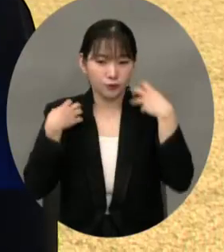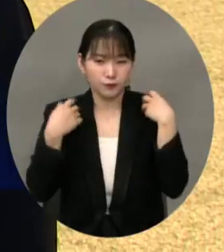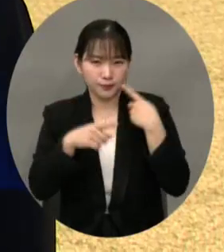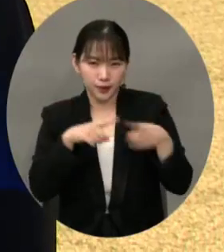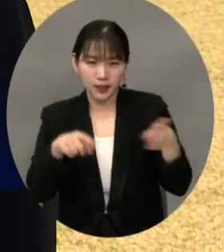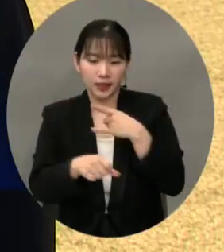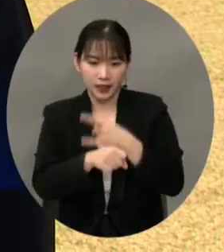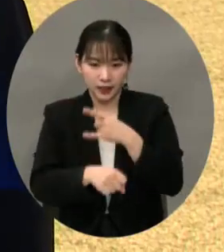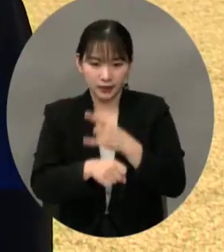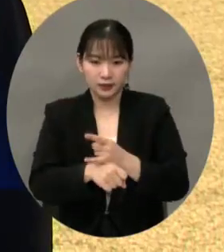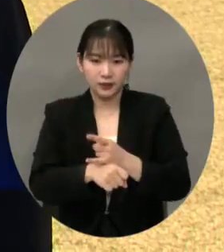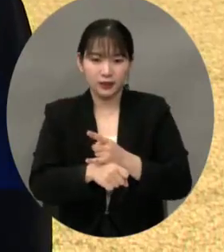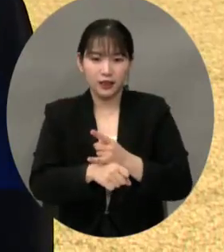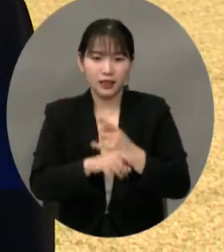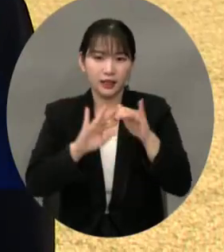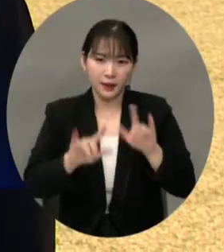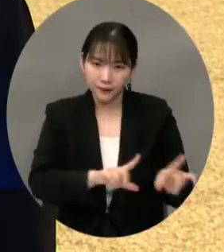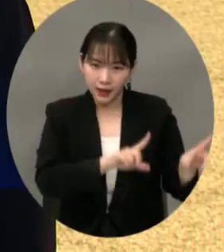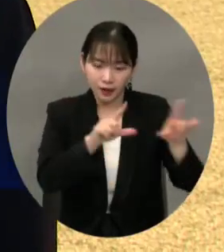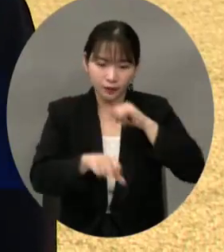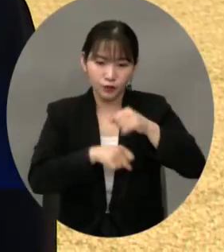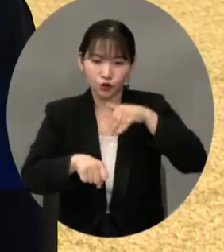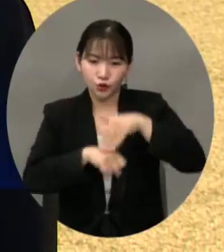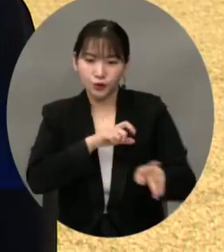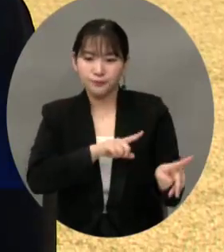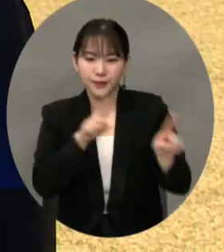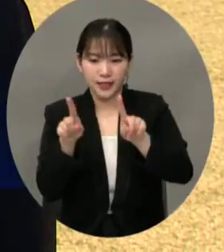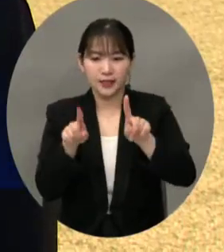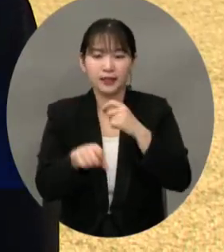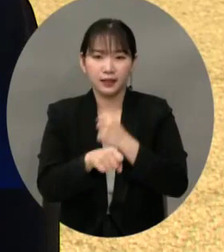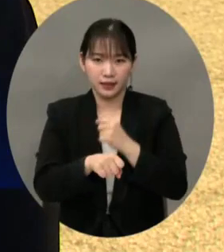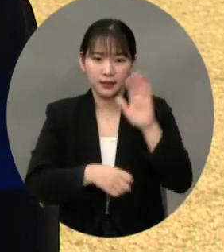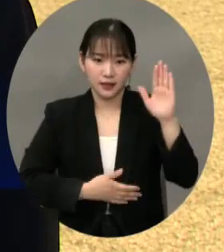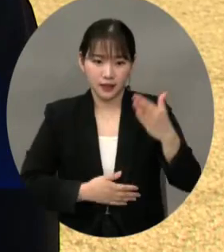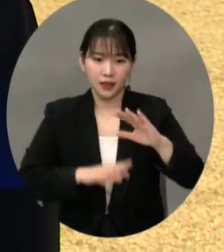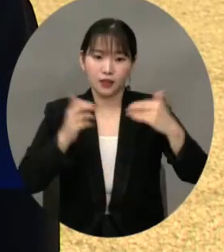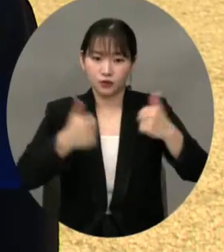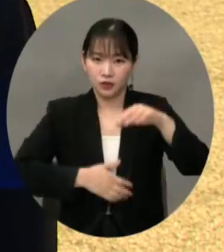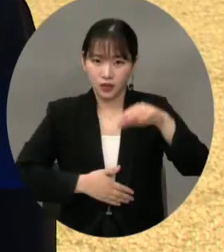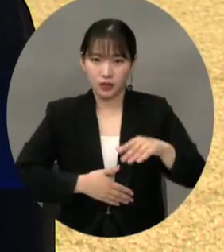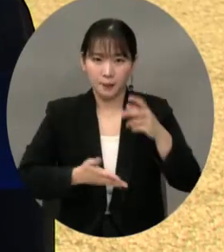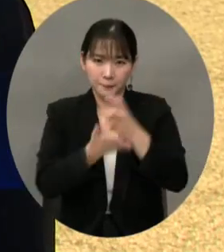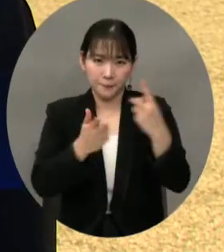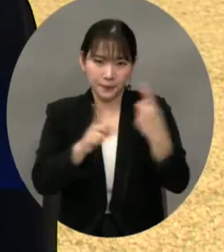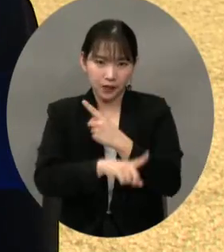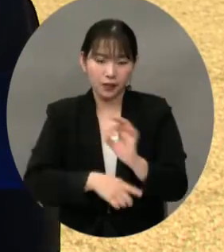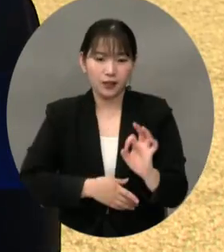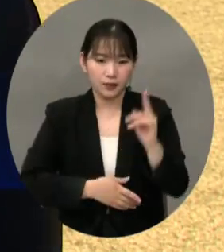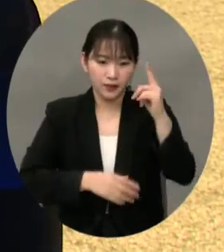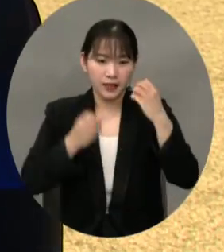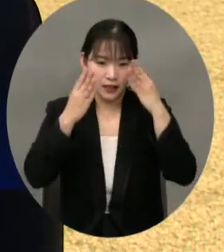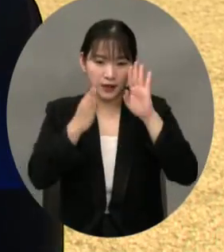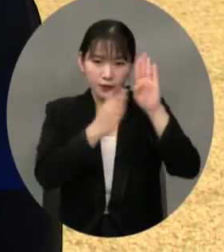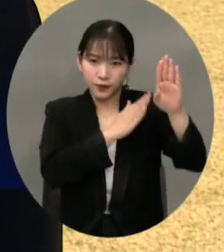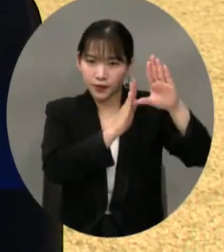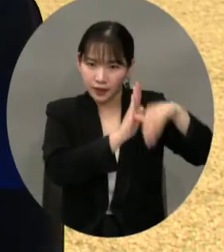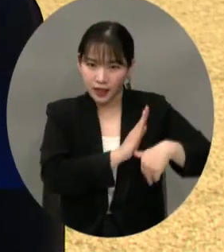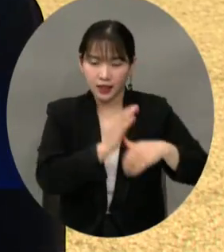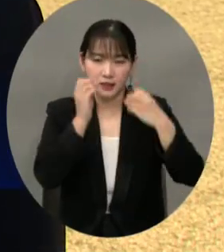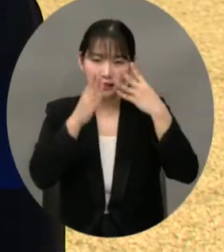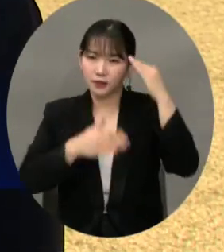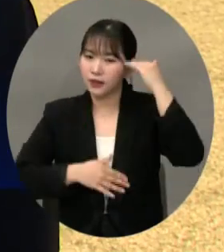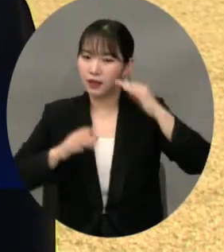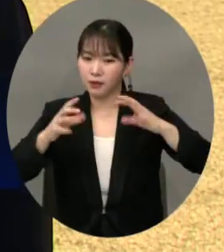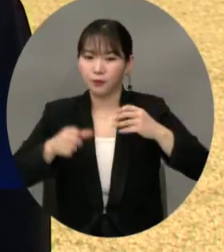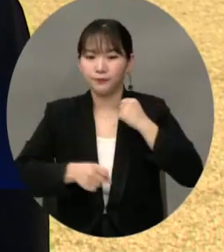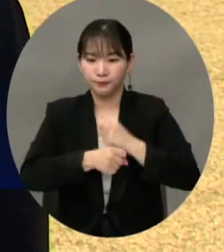정권을 심판하고 민생과 민주주의를 회복시켜야 합니다. 국회에서 개헌을 통해 새로운 시대, 새로운